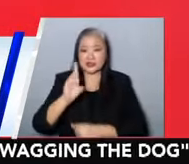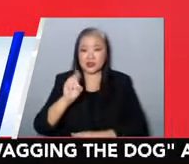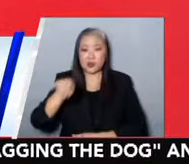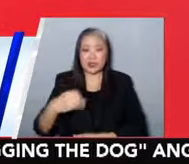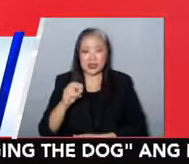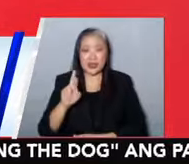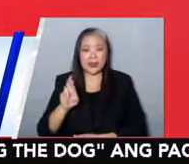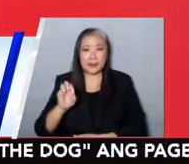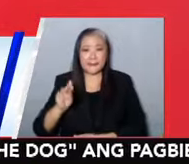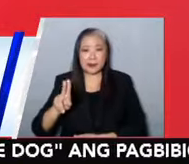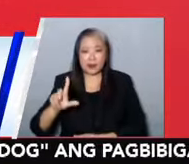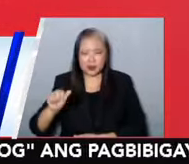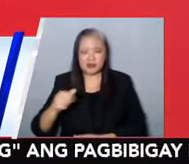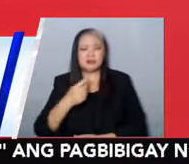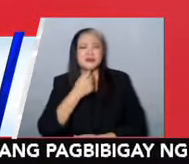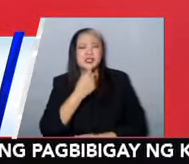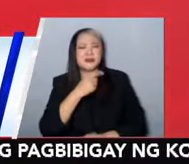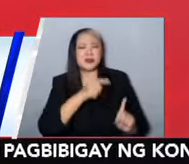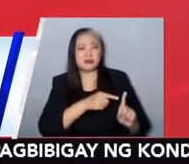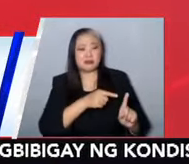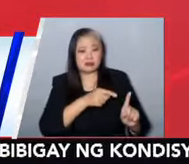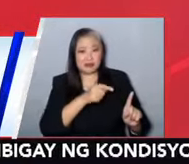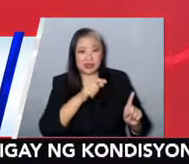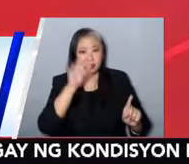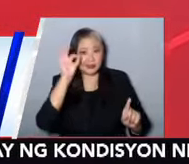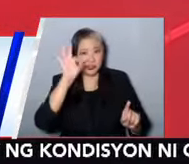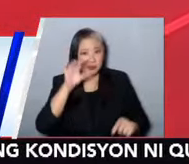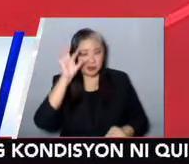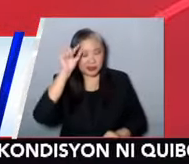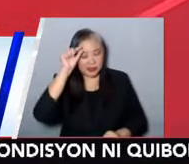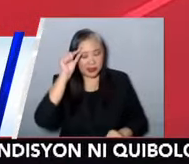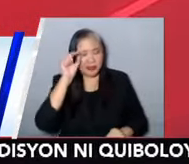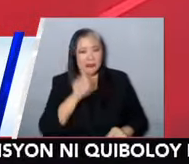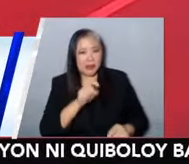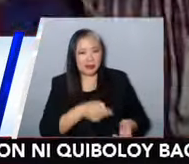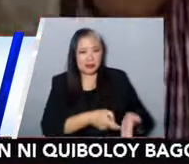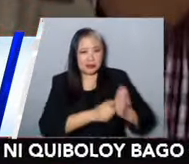position na mag-demand ng mga kondisyon sa kanyang pagsuko?